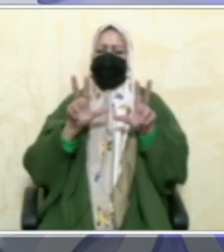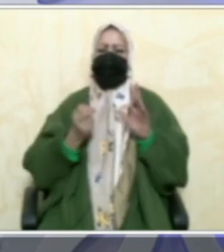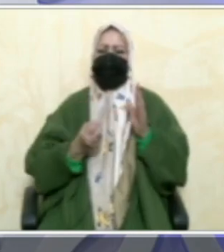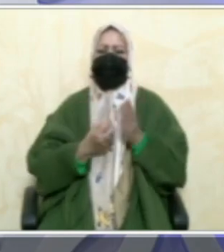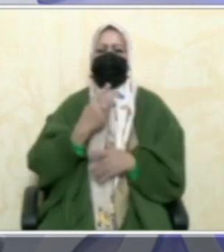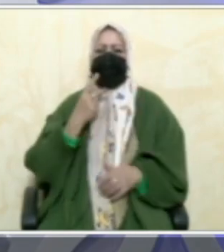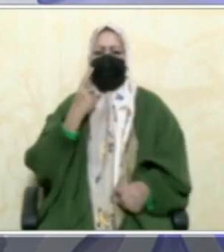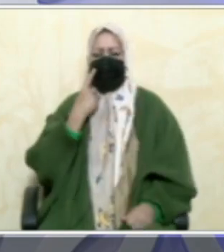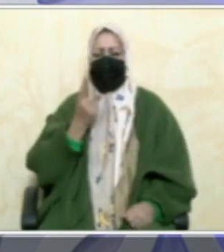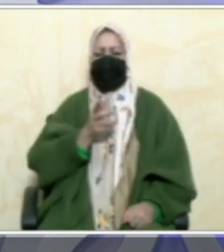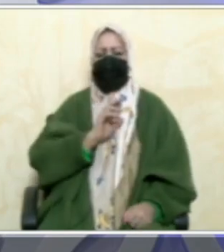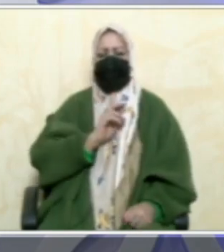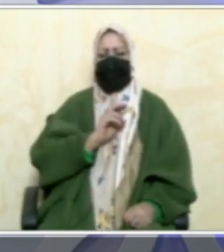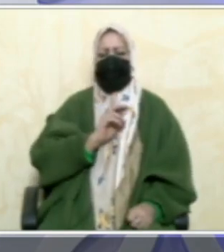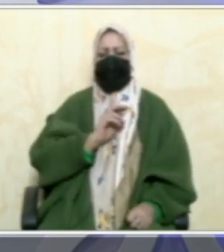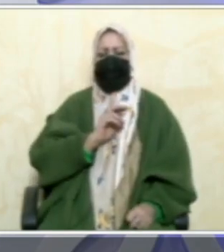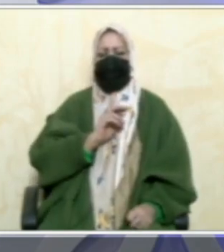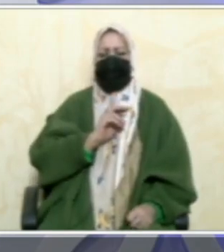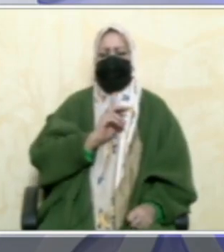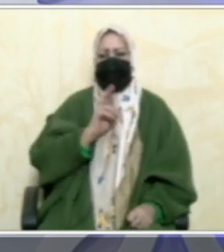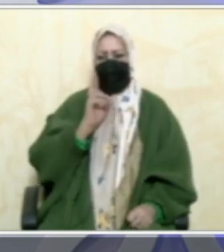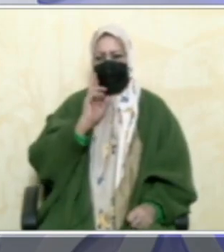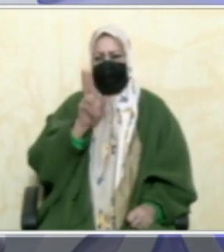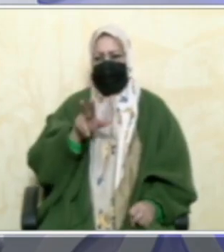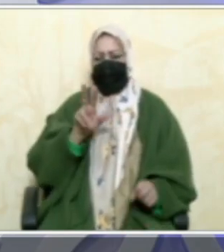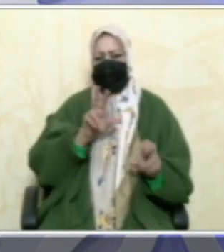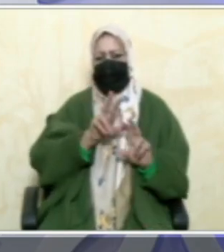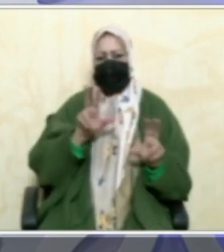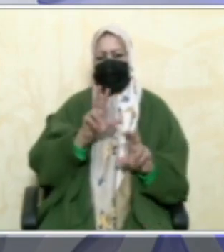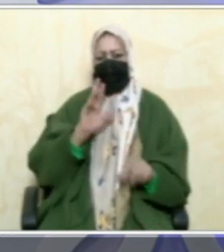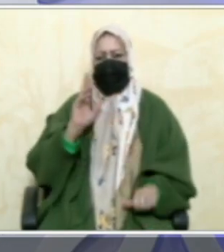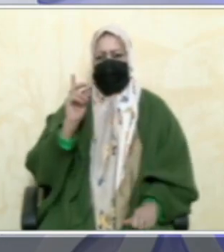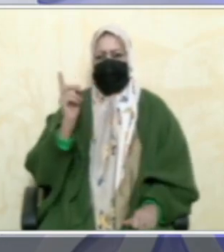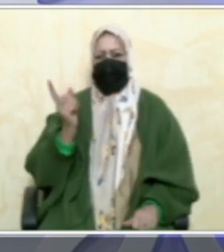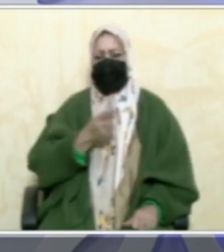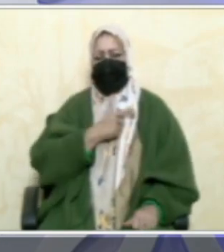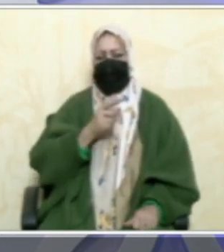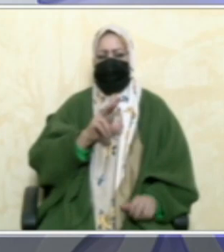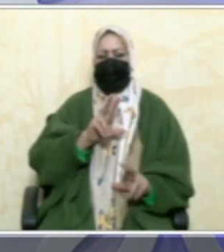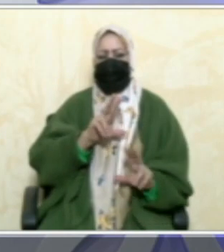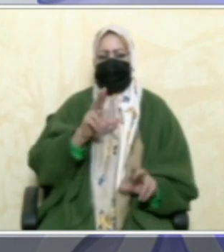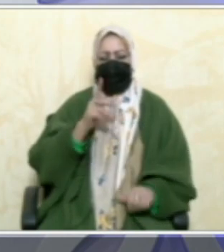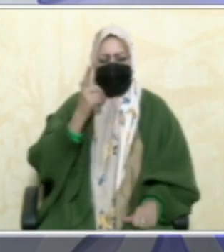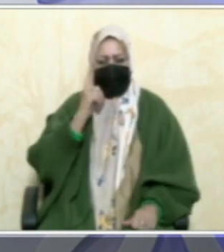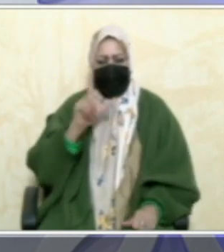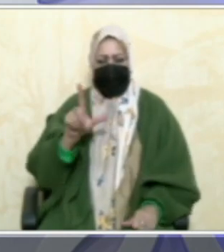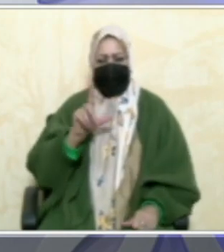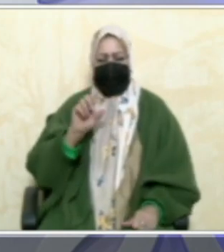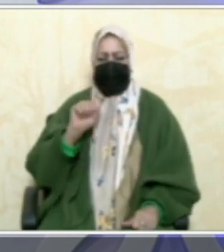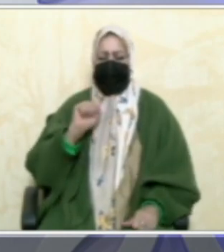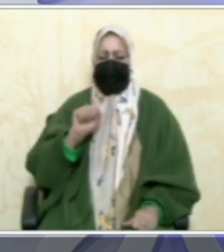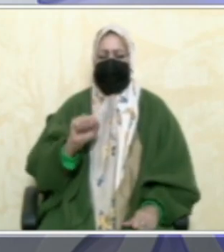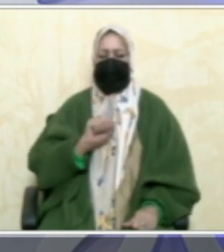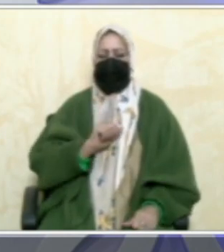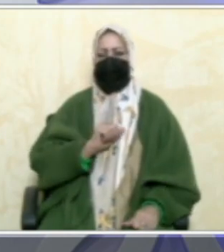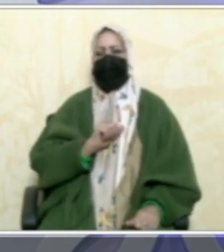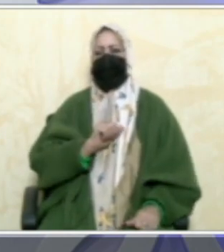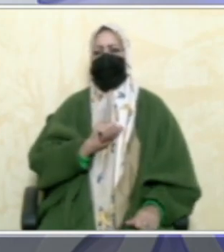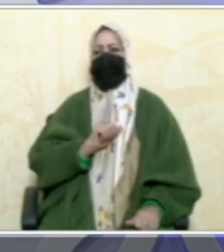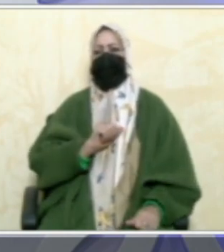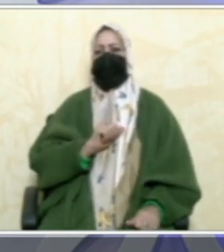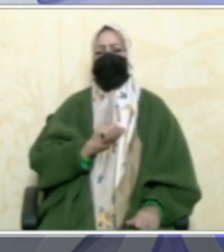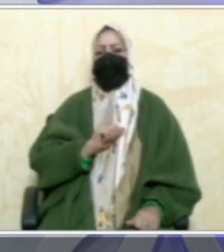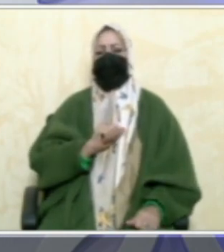نتبعش التلفزيون بصفة عامة ولا القنوات الليبية بصفة أخص، لكن بعضهم قالوا ليبيا الوطنية